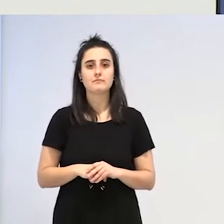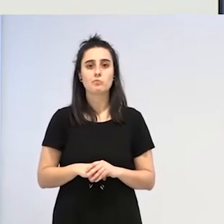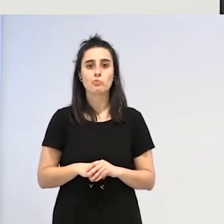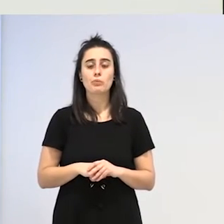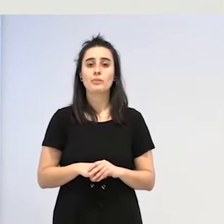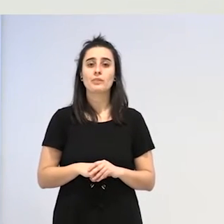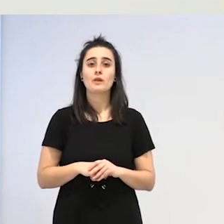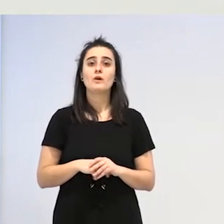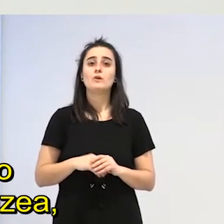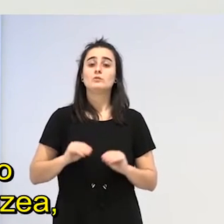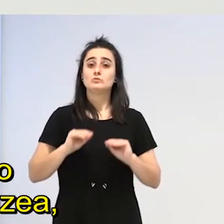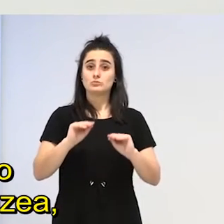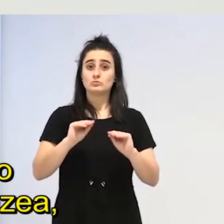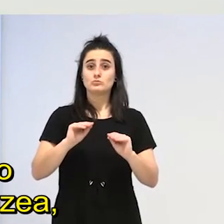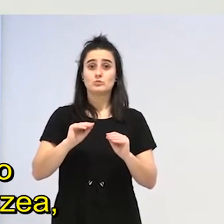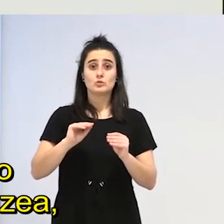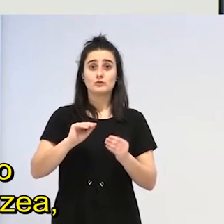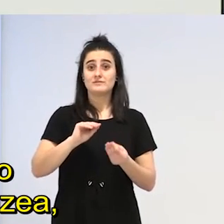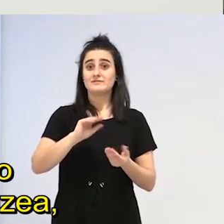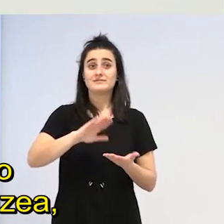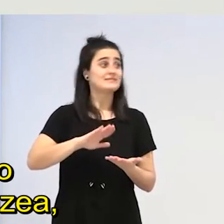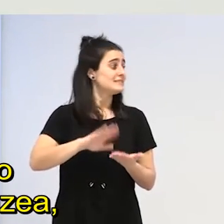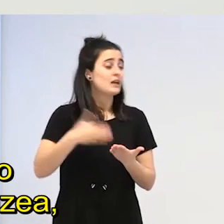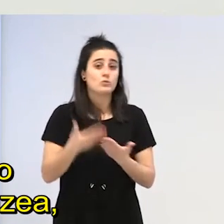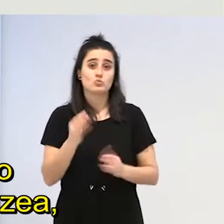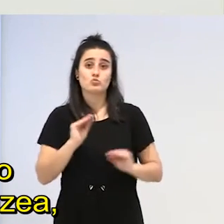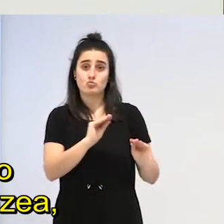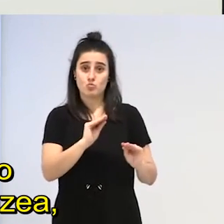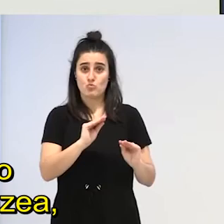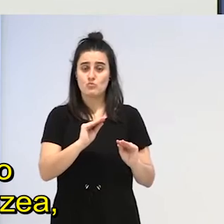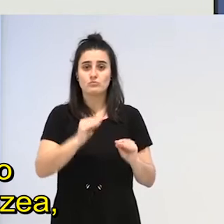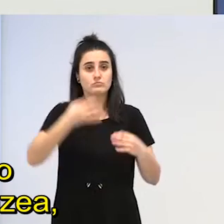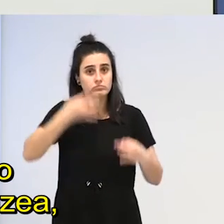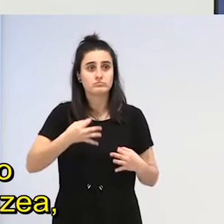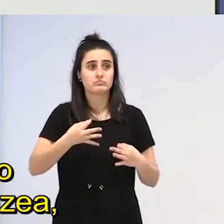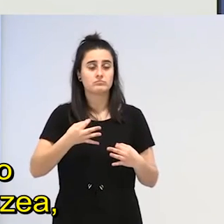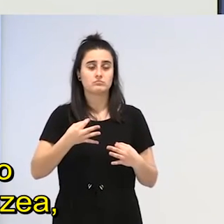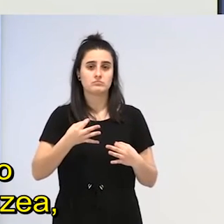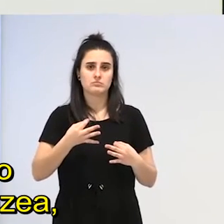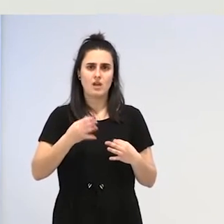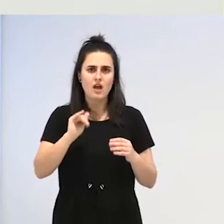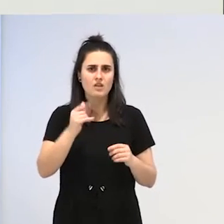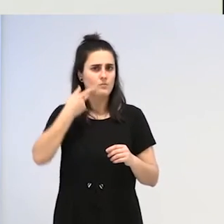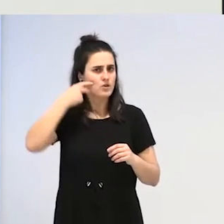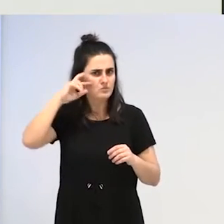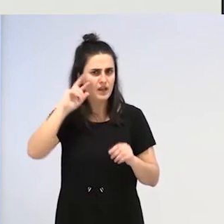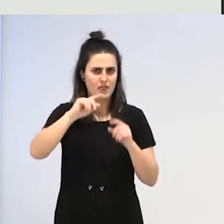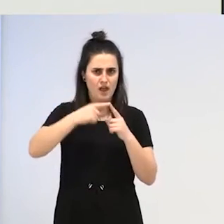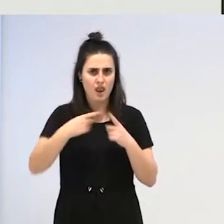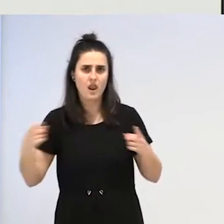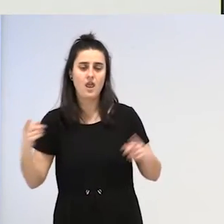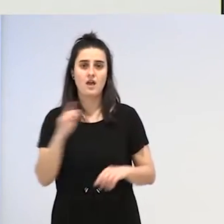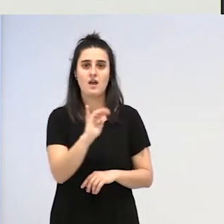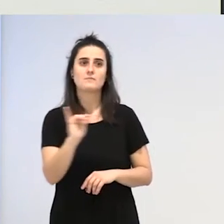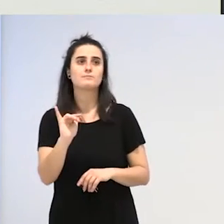Itzultzaile lanetan, bueno, ez ditutena esango ze batu ere horretan ibilbide luzea, baina